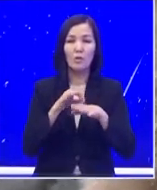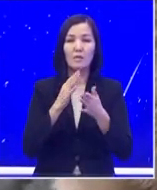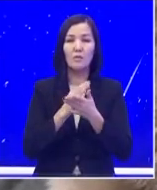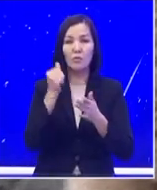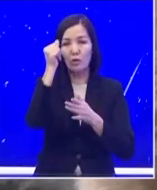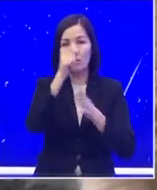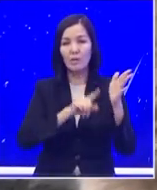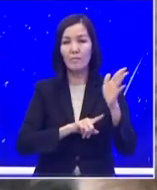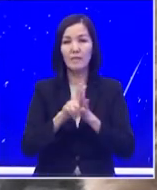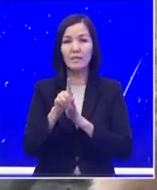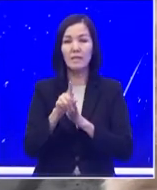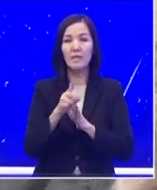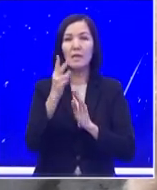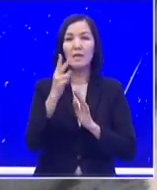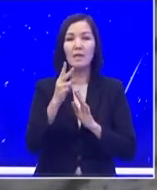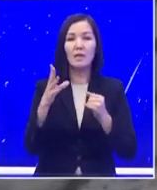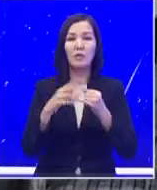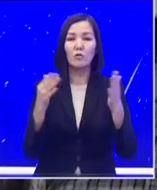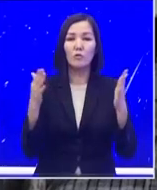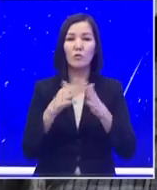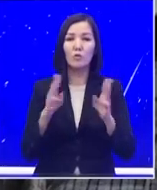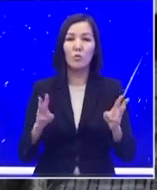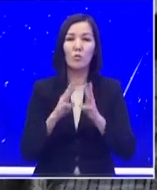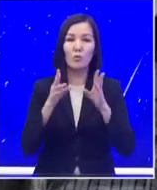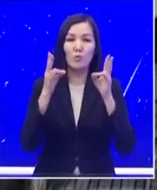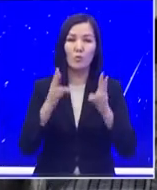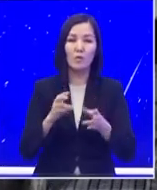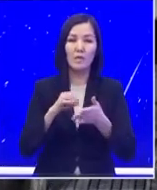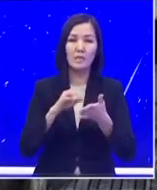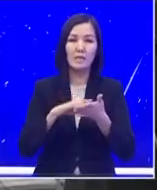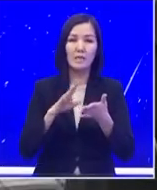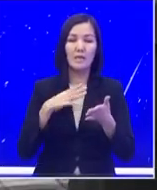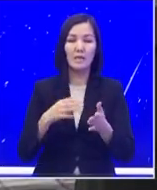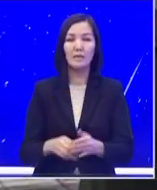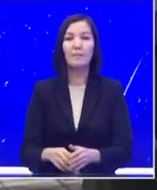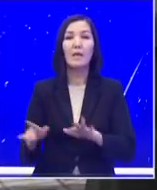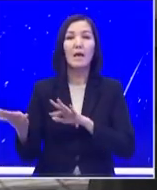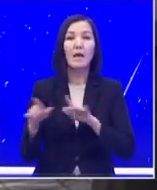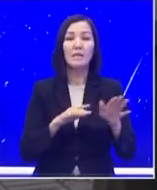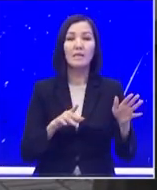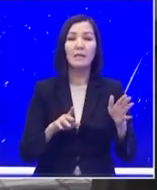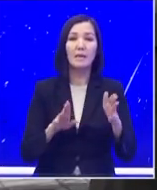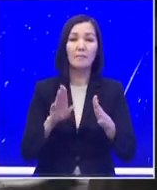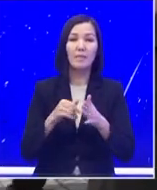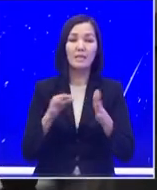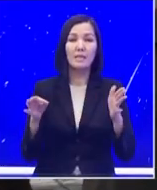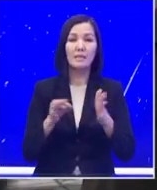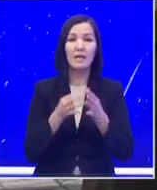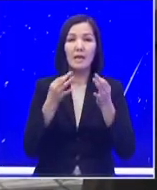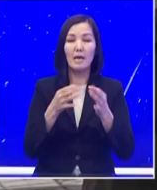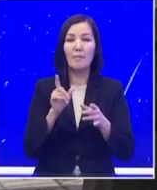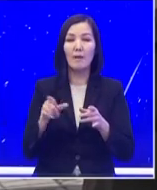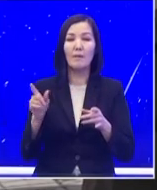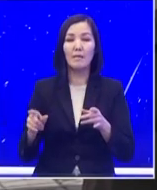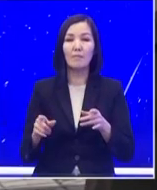жыл басынан ауданда екі тұрғын үй секторында өрт оқиғасы тіркелген. Бұл акцияның басты мақсаты жаңағындай қарапайым тұрғындар